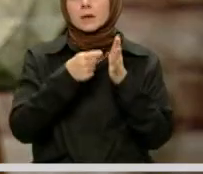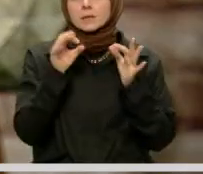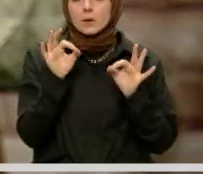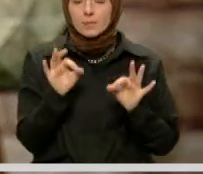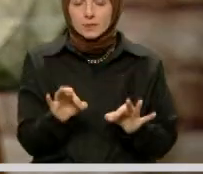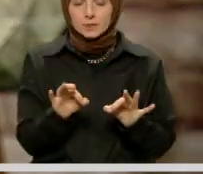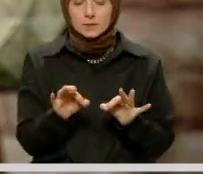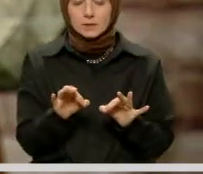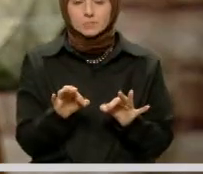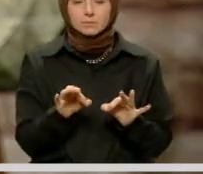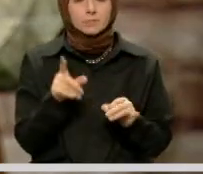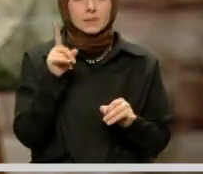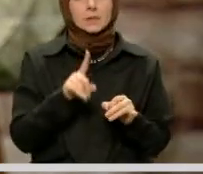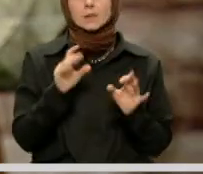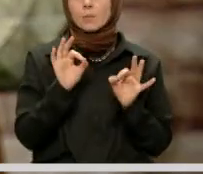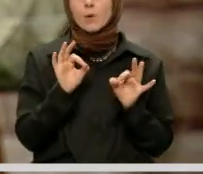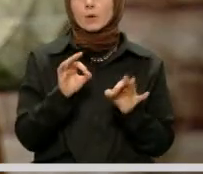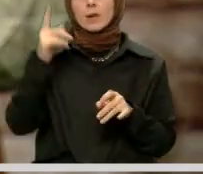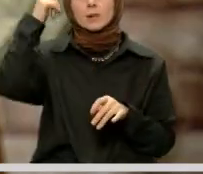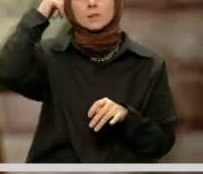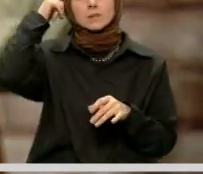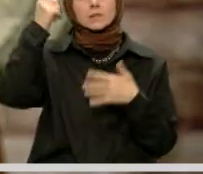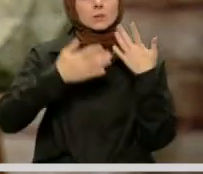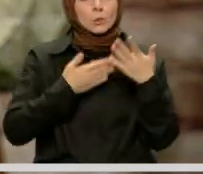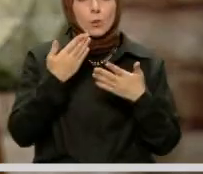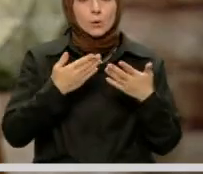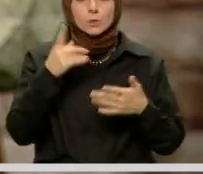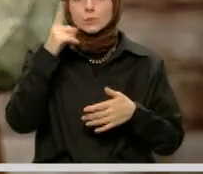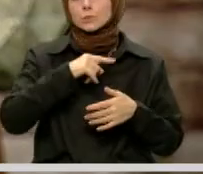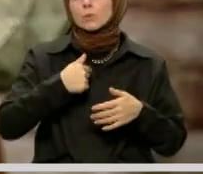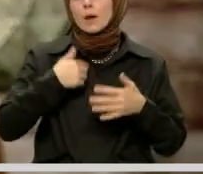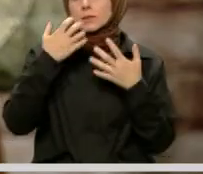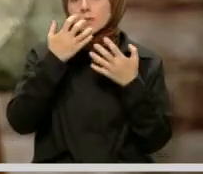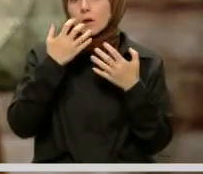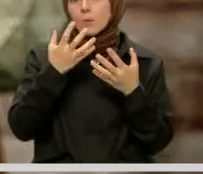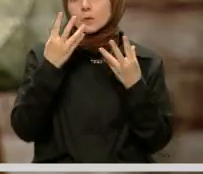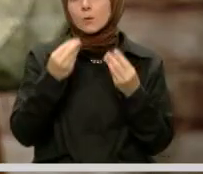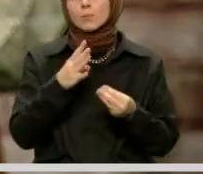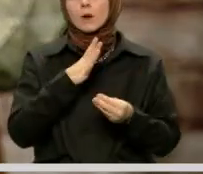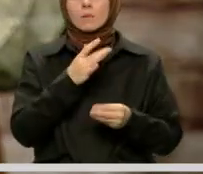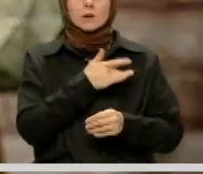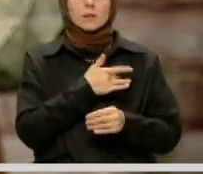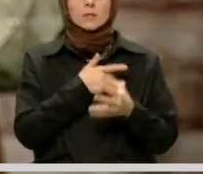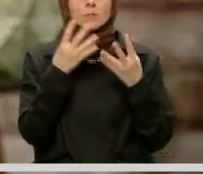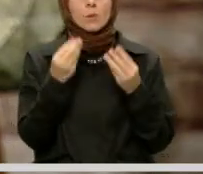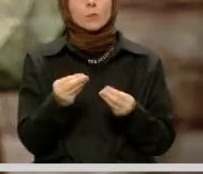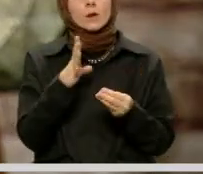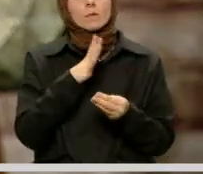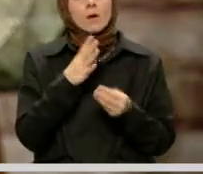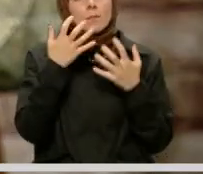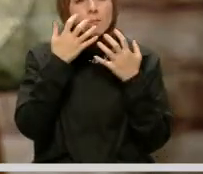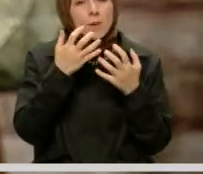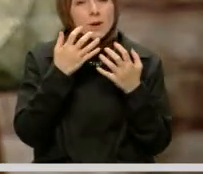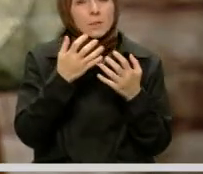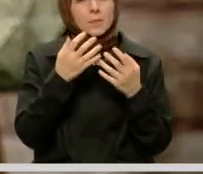Bismillahirrahmanirrahim kendisini ilk böyle tanıtıyor. Çünkü ben Rahmanım diyor, ben Rahimim diyor. Merhameti kendime farz